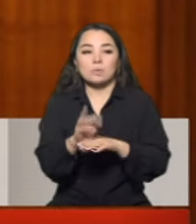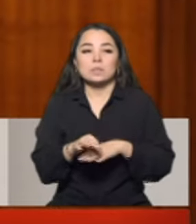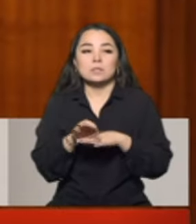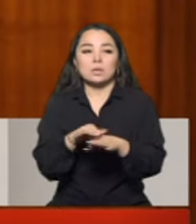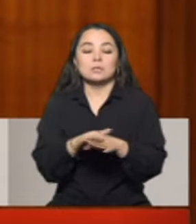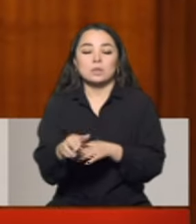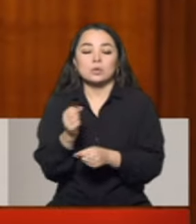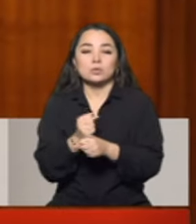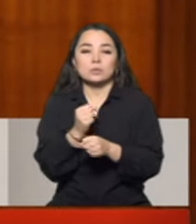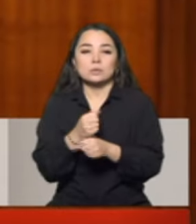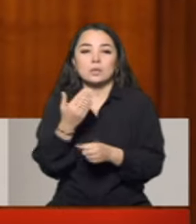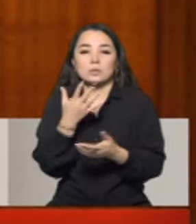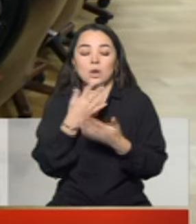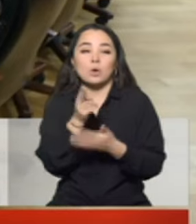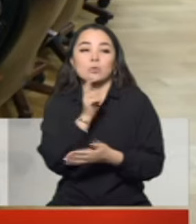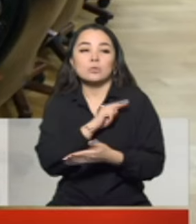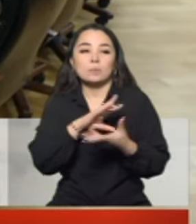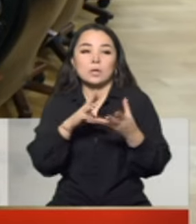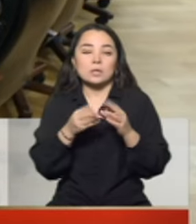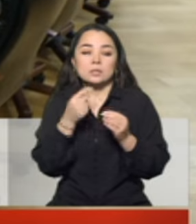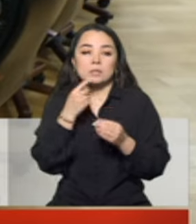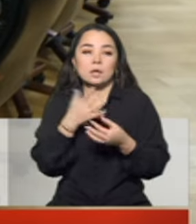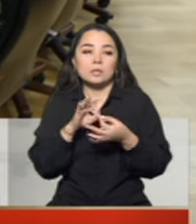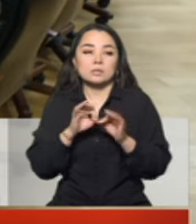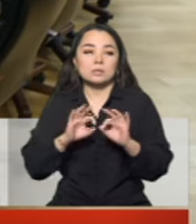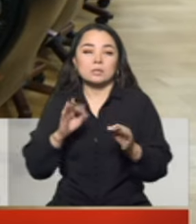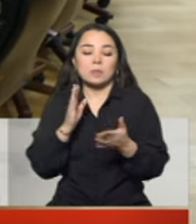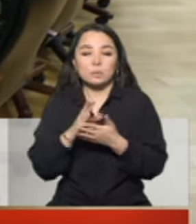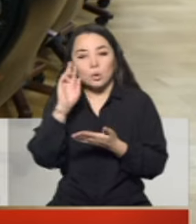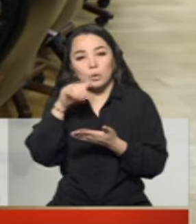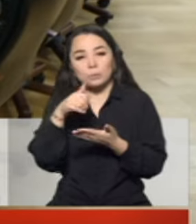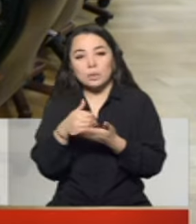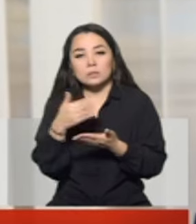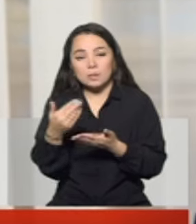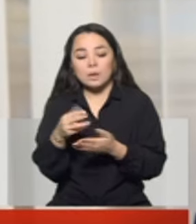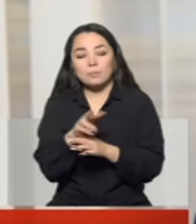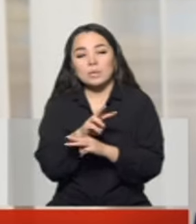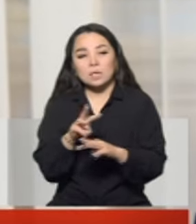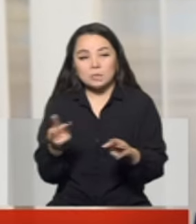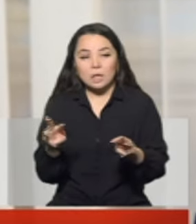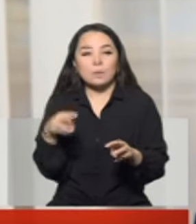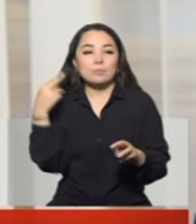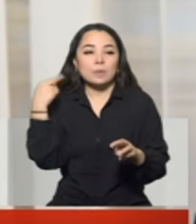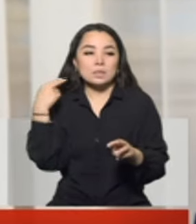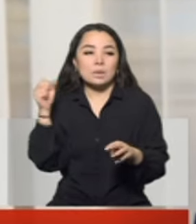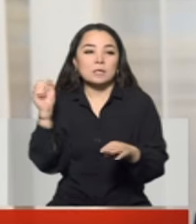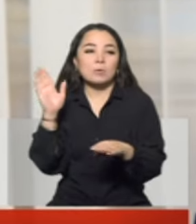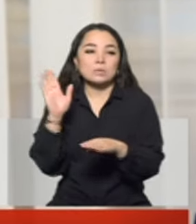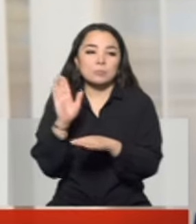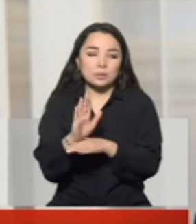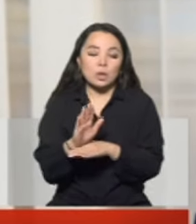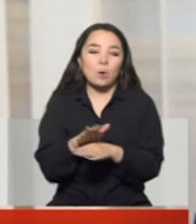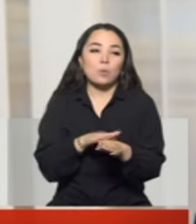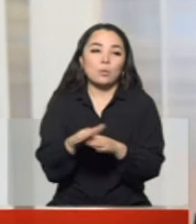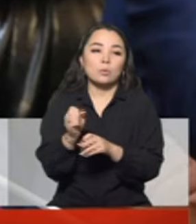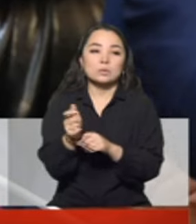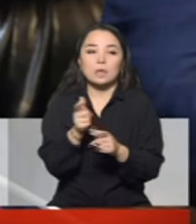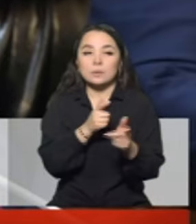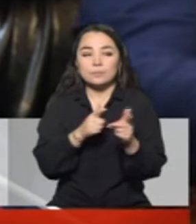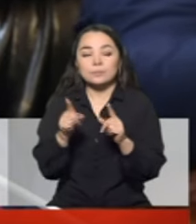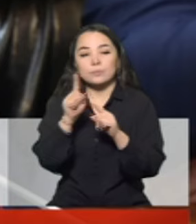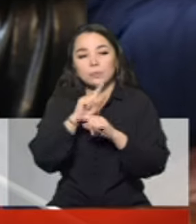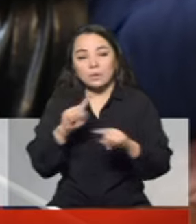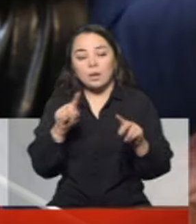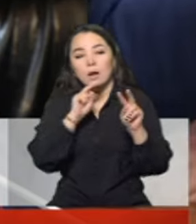бойынша жүргізіп жатқан жұмыстары туралы баяндап берді. Үкімет басшысы министрлерге президент тапсырмаларының орындалуын